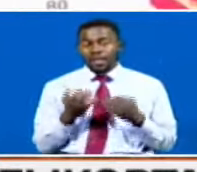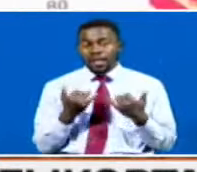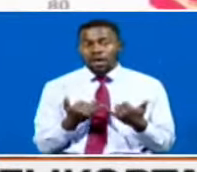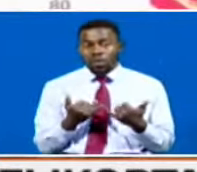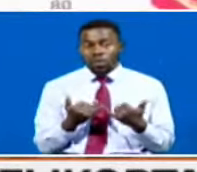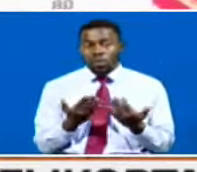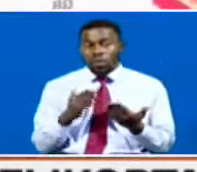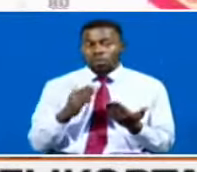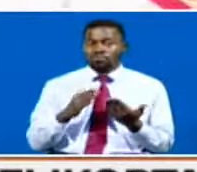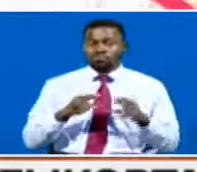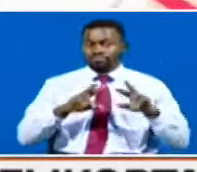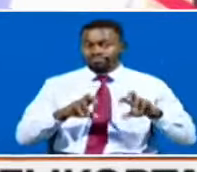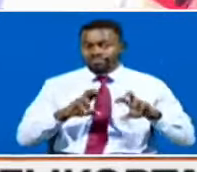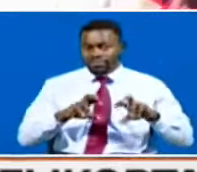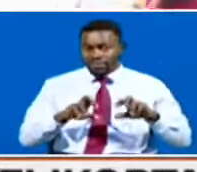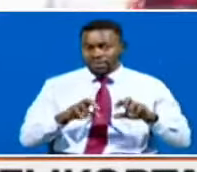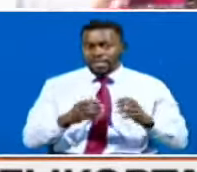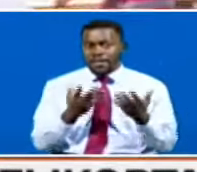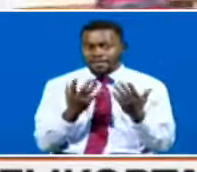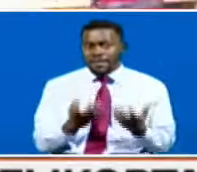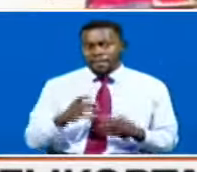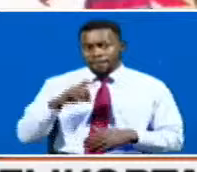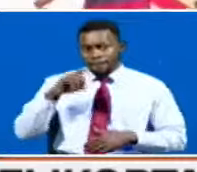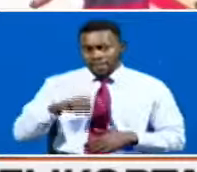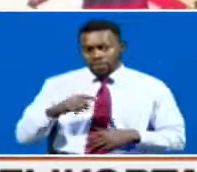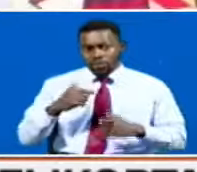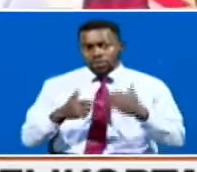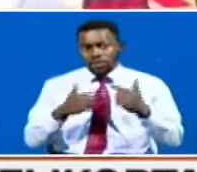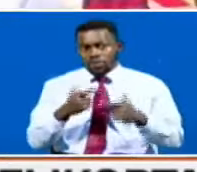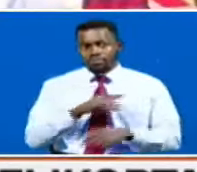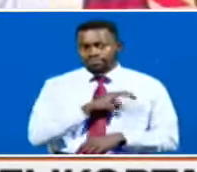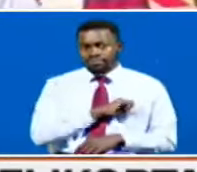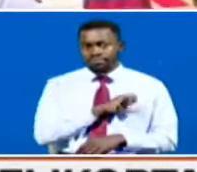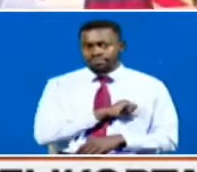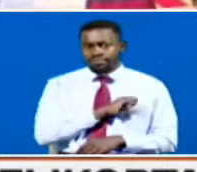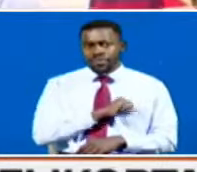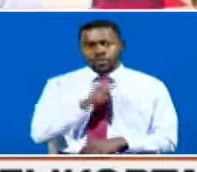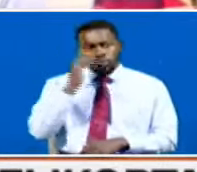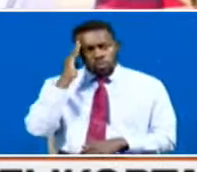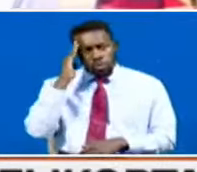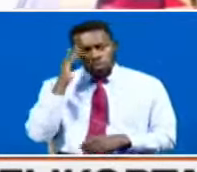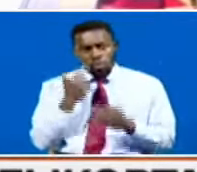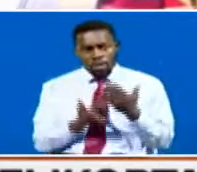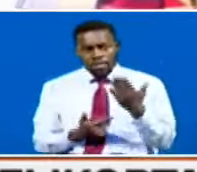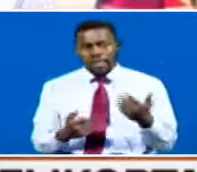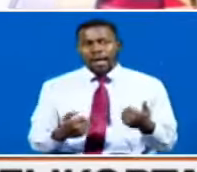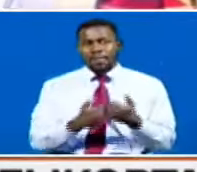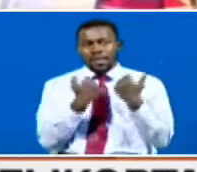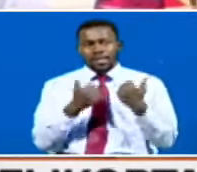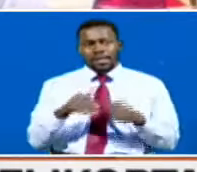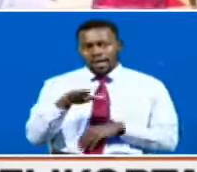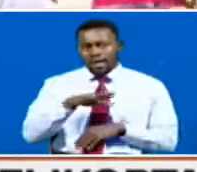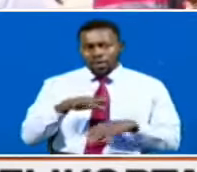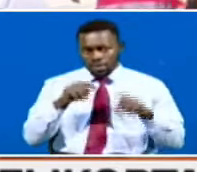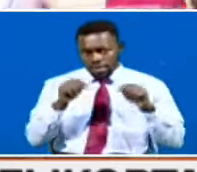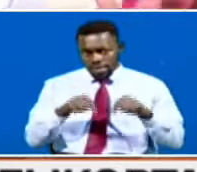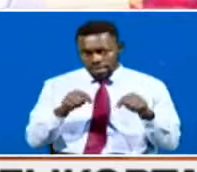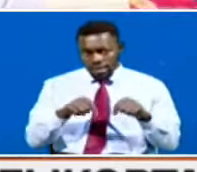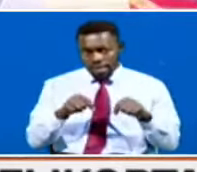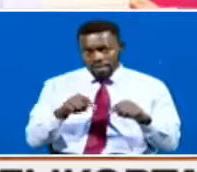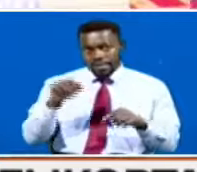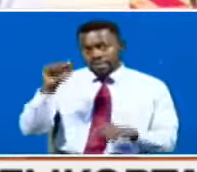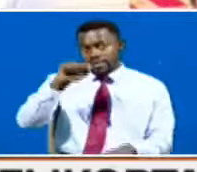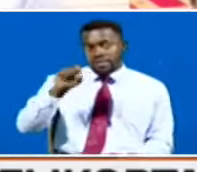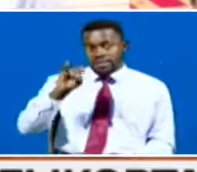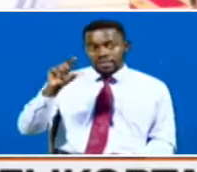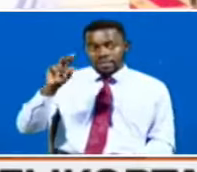na inataka umakinifu mkubwa, kwa hiyo tutaendelea kusubiri hapa kwa muda tujue ambayo ni yapi yatakuwa kijiri hasa katika eneo hili la